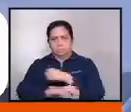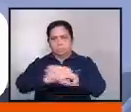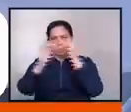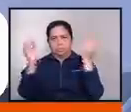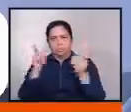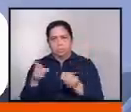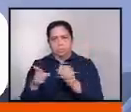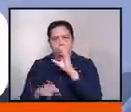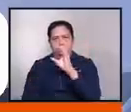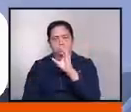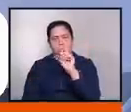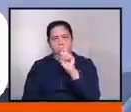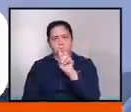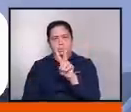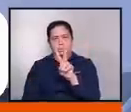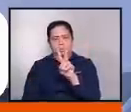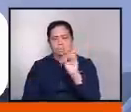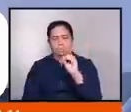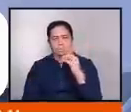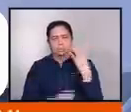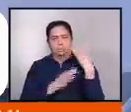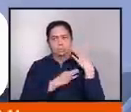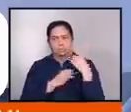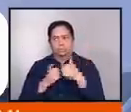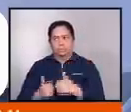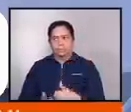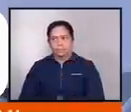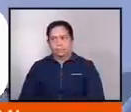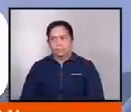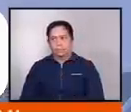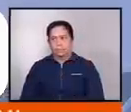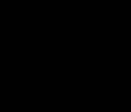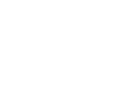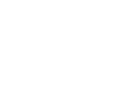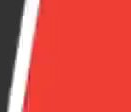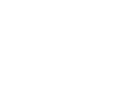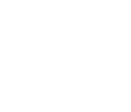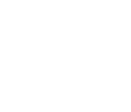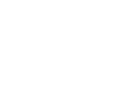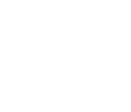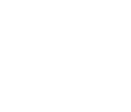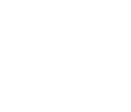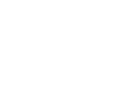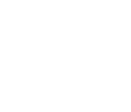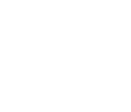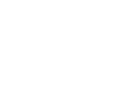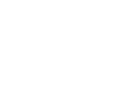dun sa CCTV, wala ka doon. Okay? Yes, ma'am. Okay. Thank you po.